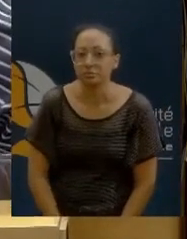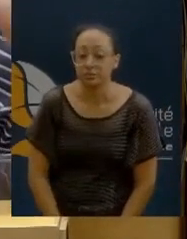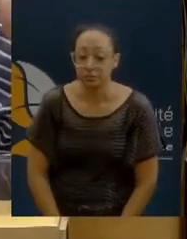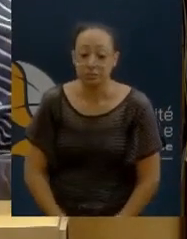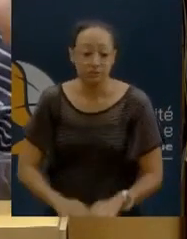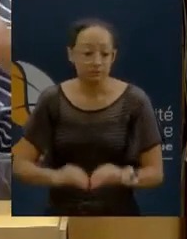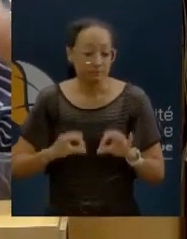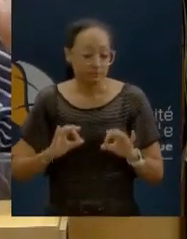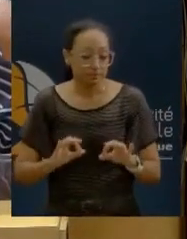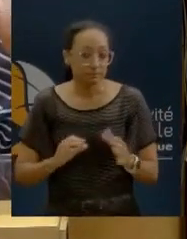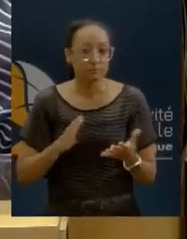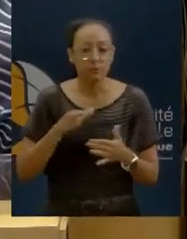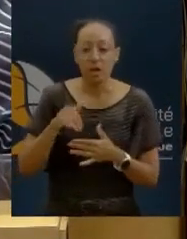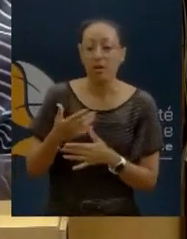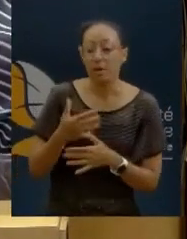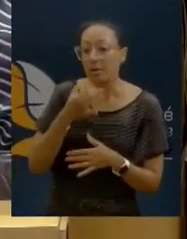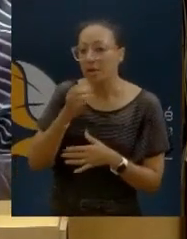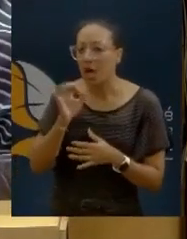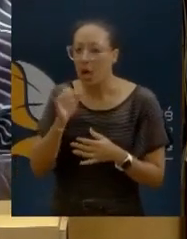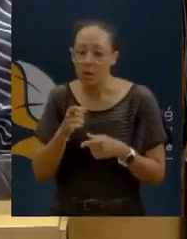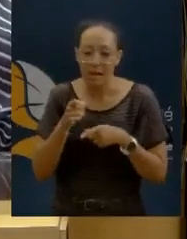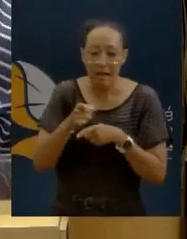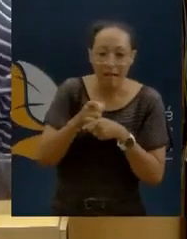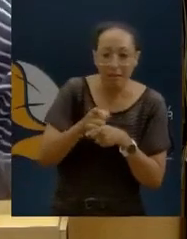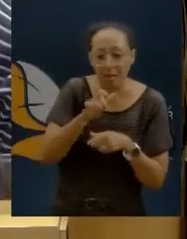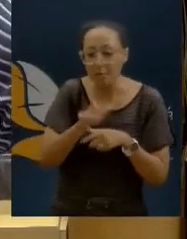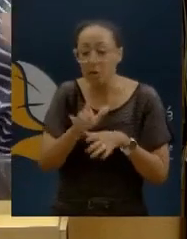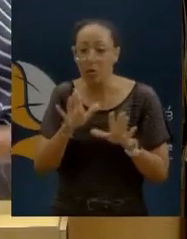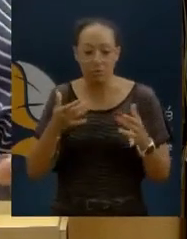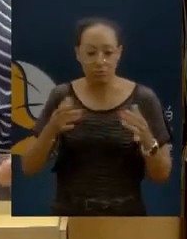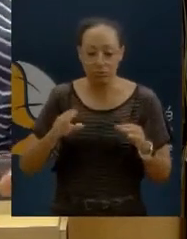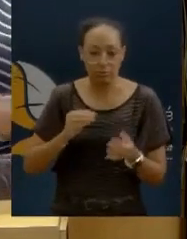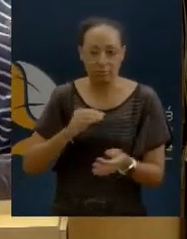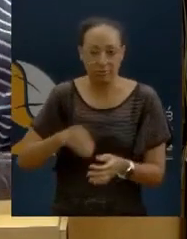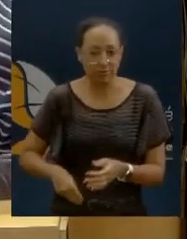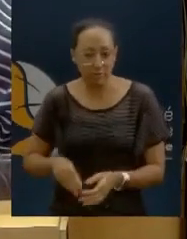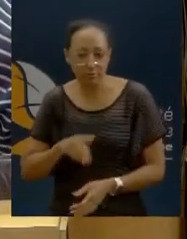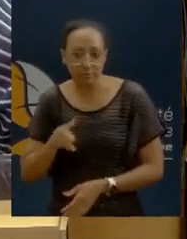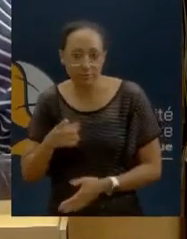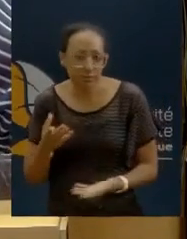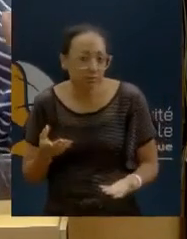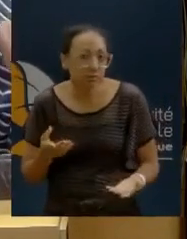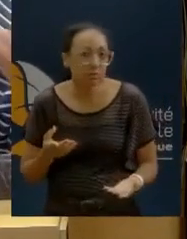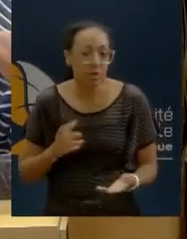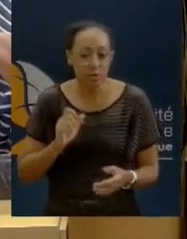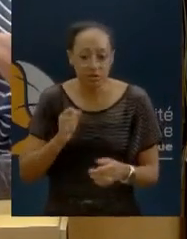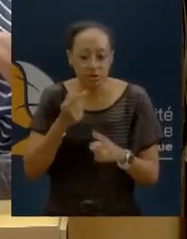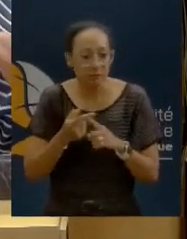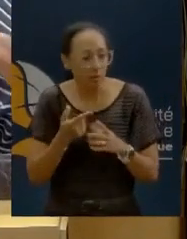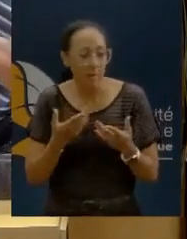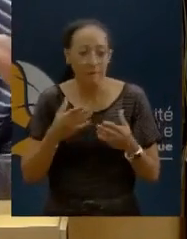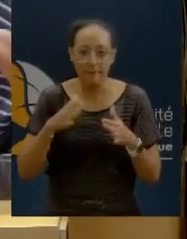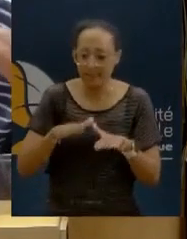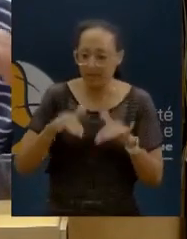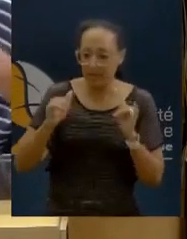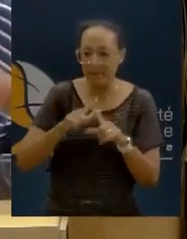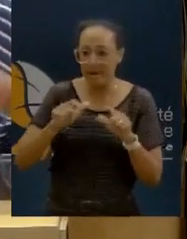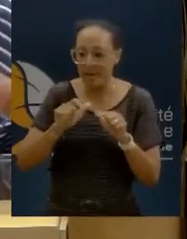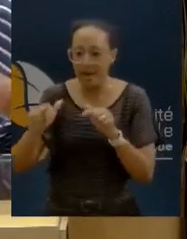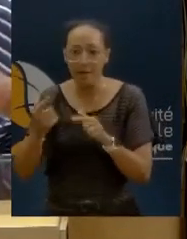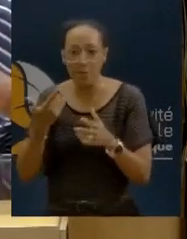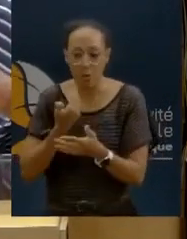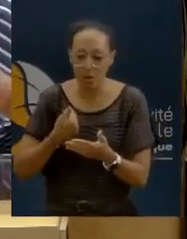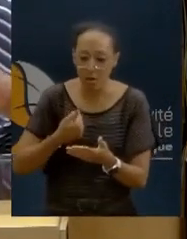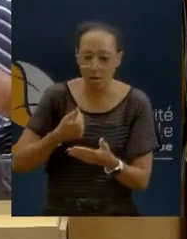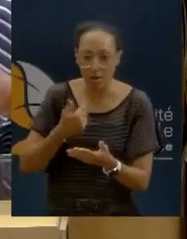Évidemment, on va me dire que j'attaque une conseillère exécutive qui n'est pas présente, mais ce n'est pas de ma faute si à chaque plénière elle n'est pas présente pour pouvoir répondre de ses